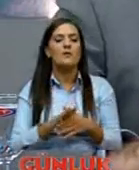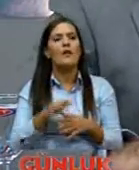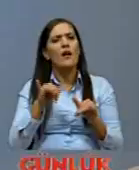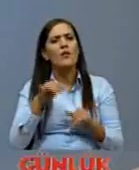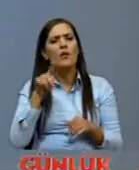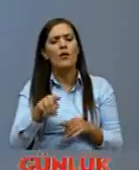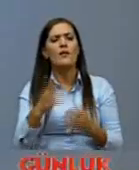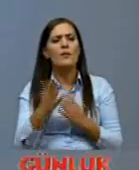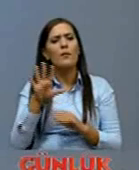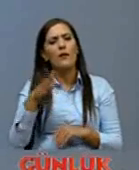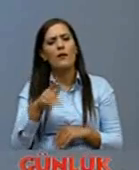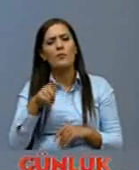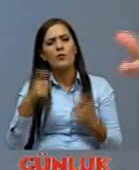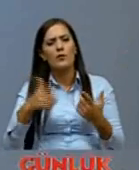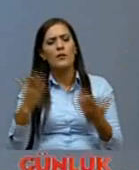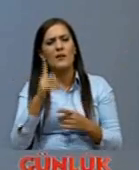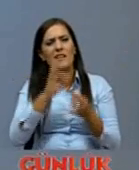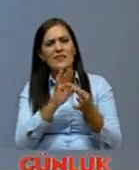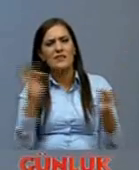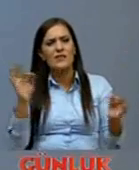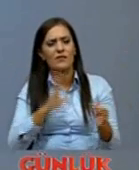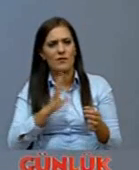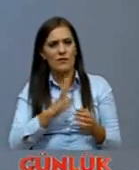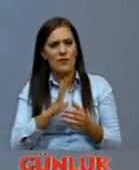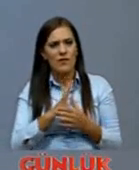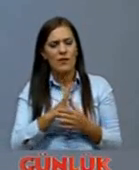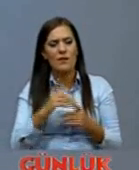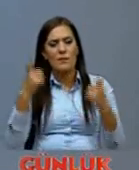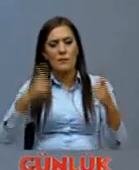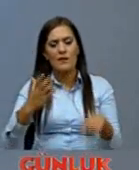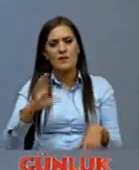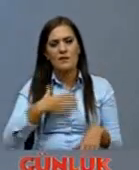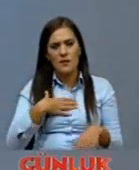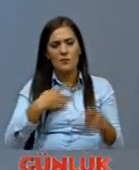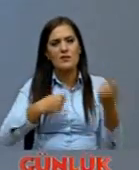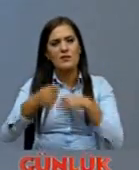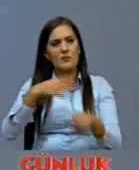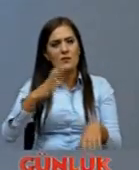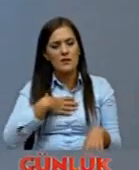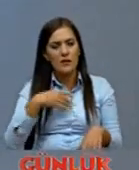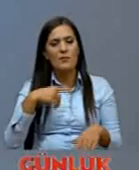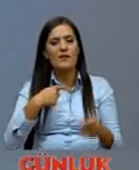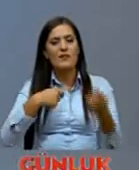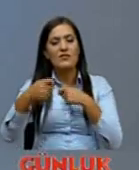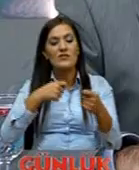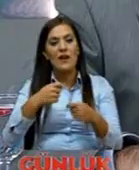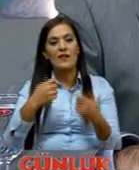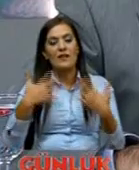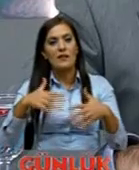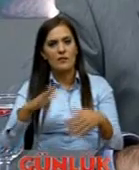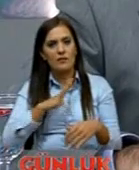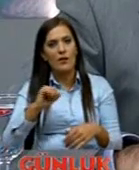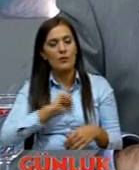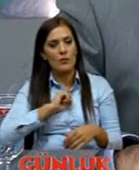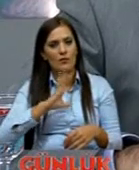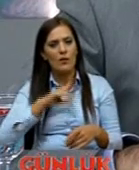öyle. Tabii herhalde burada da yine bir ince çizgi var. Mekan sahibi, işletme sahibi aynı zamanda ticari kaygıda güdüyor.